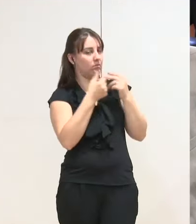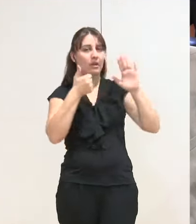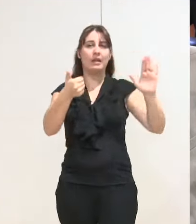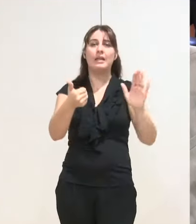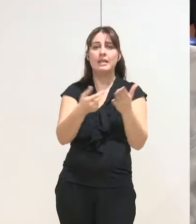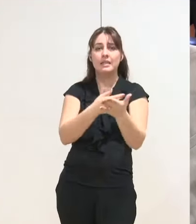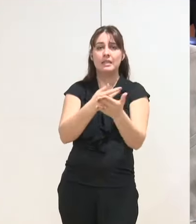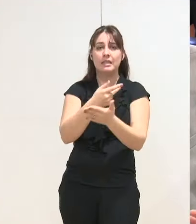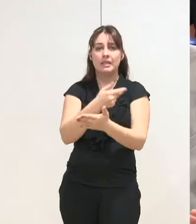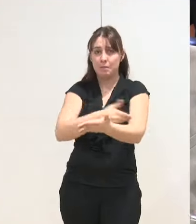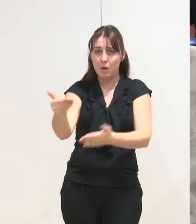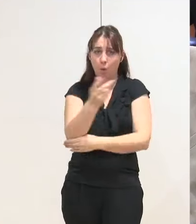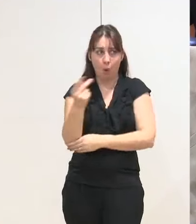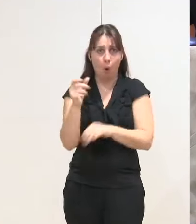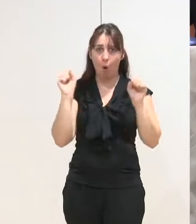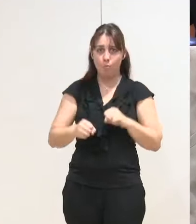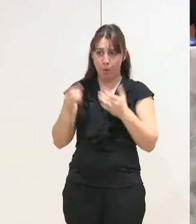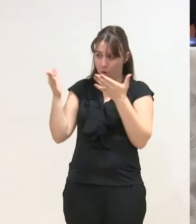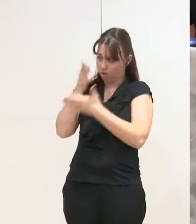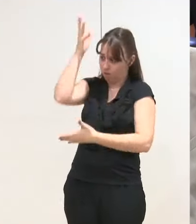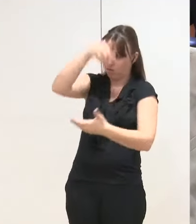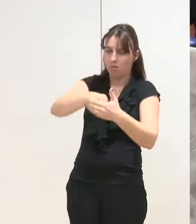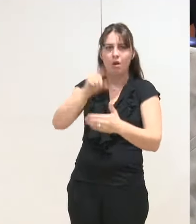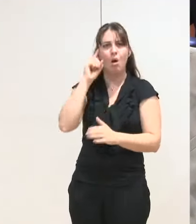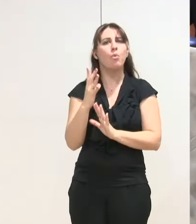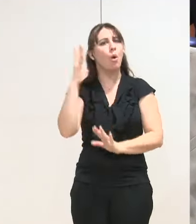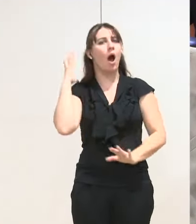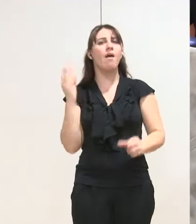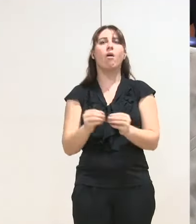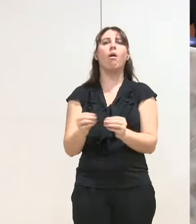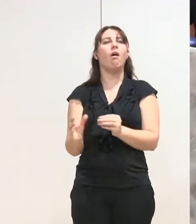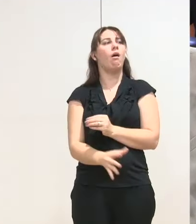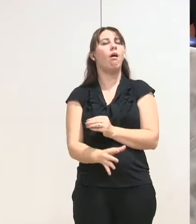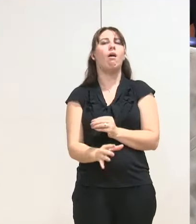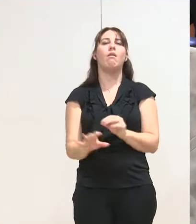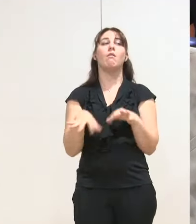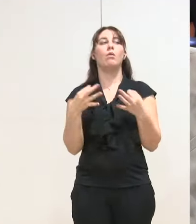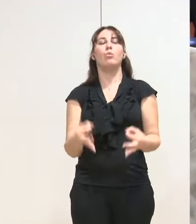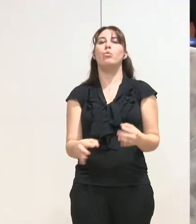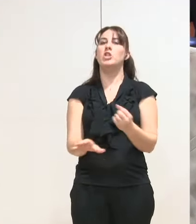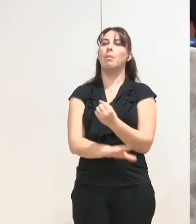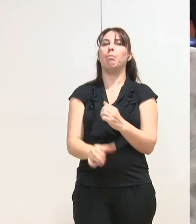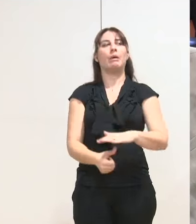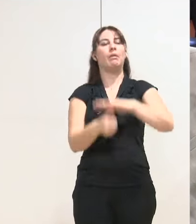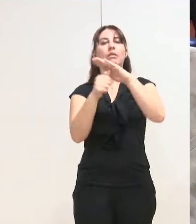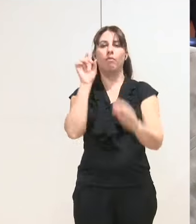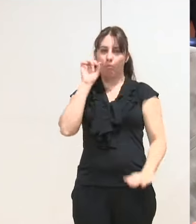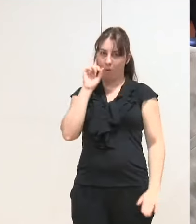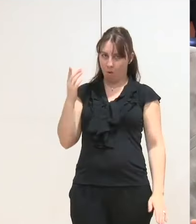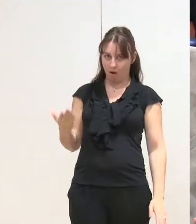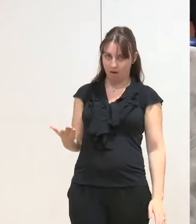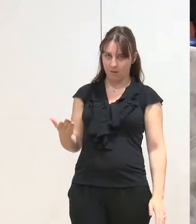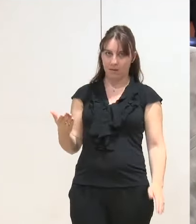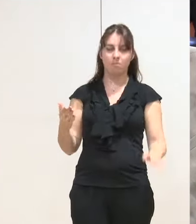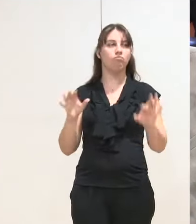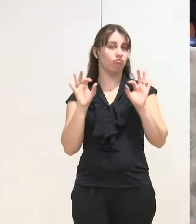parfaitement prévisibles pourquoi alors avoir négligé de les inscrire au budget primitif du coup